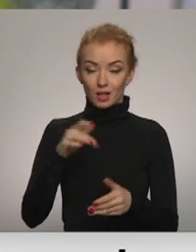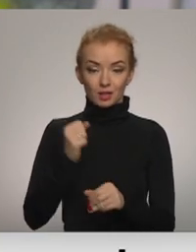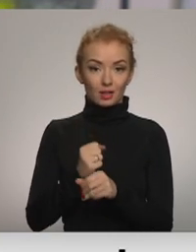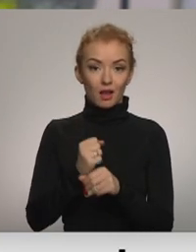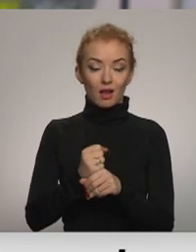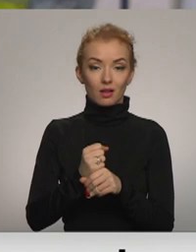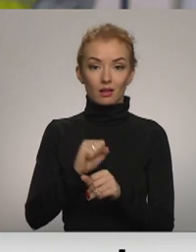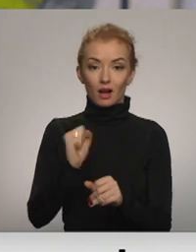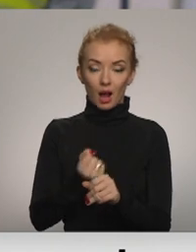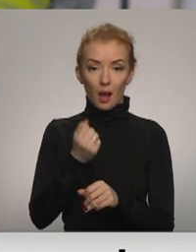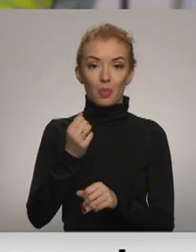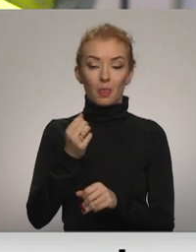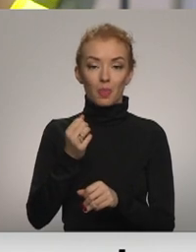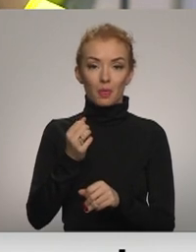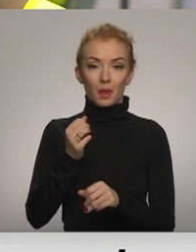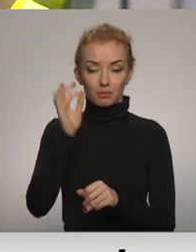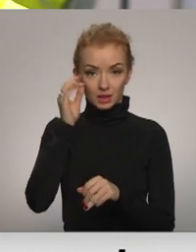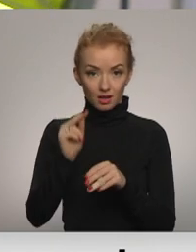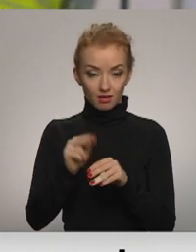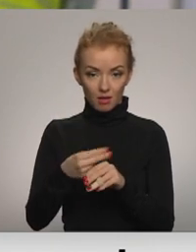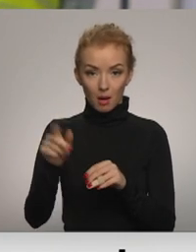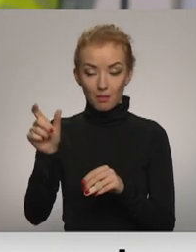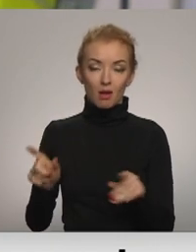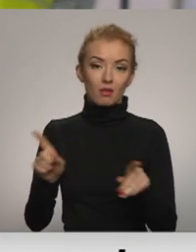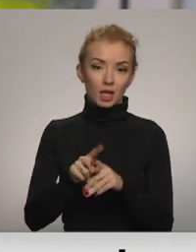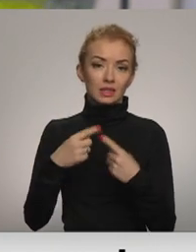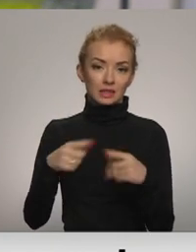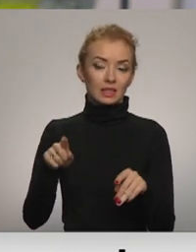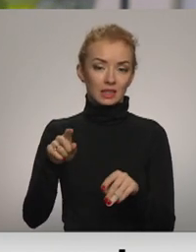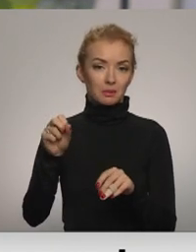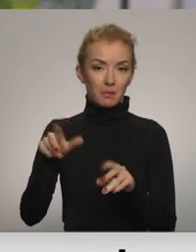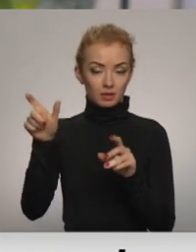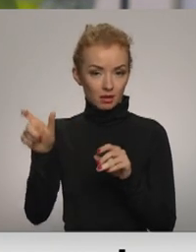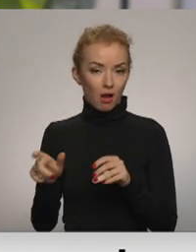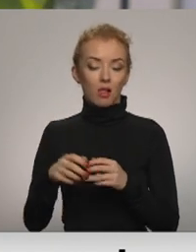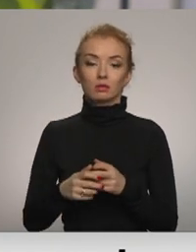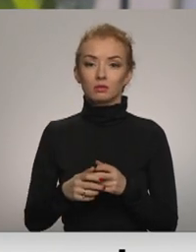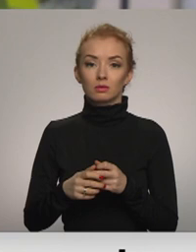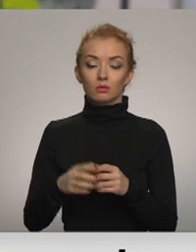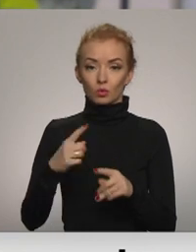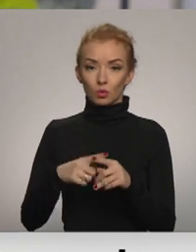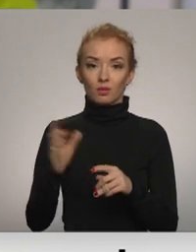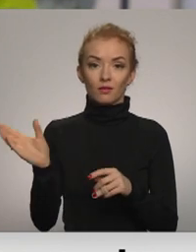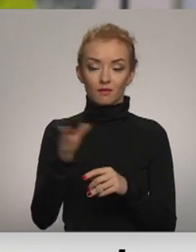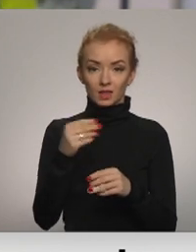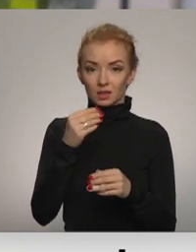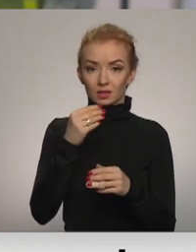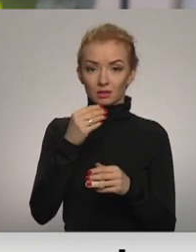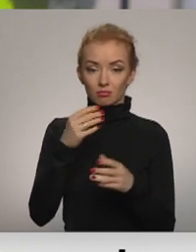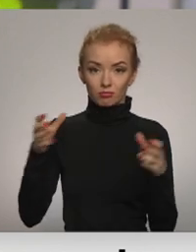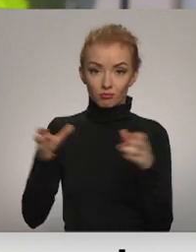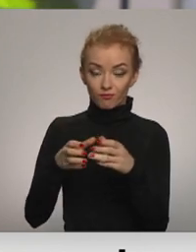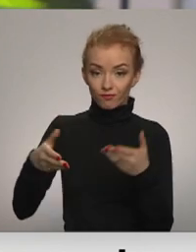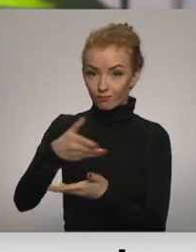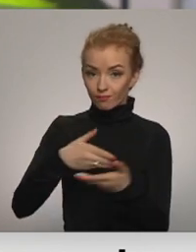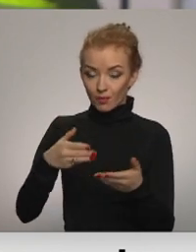ne tikai psihiatri, bet dažādi arī citi speciālisti, ja, kuri visi multidisciplinārās komandās